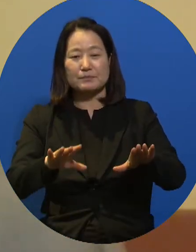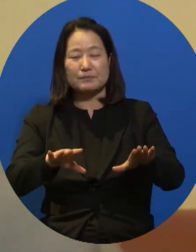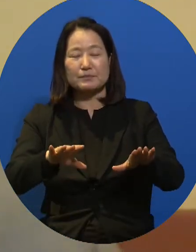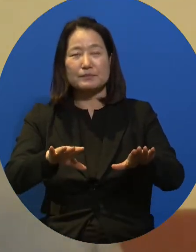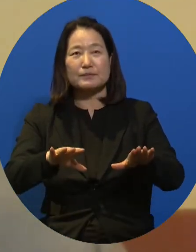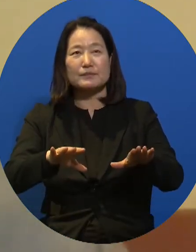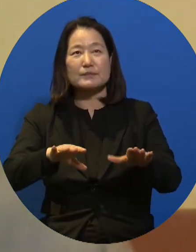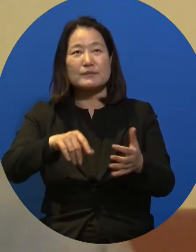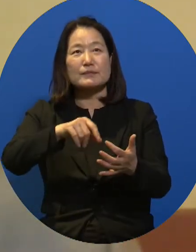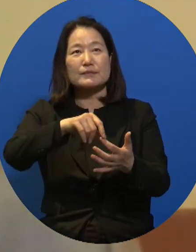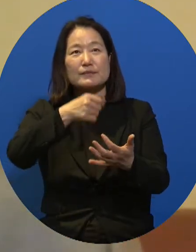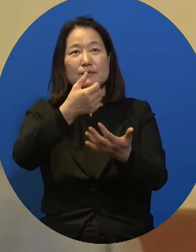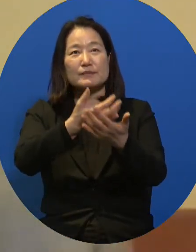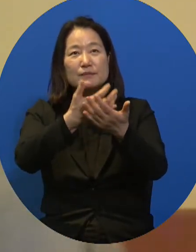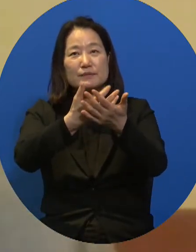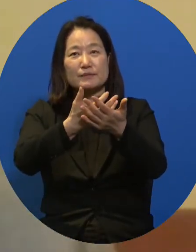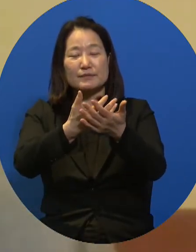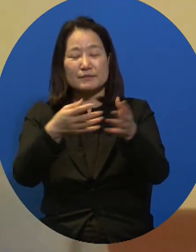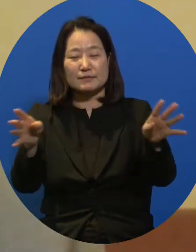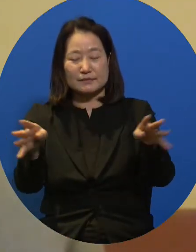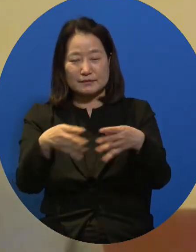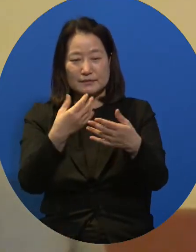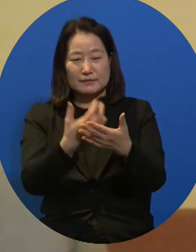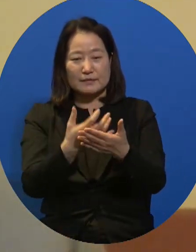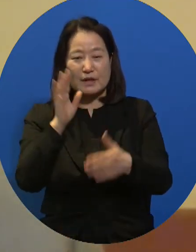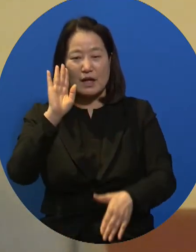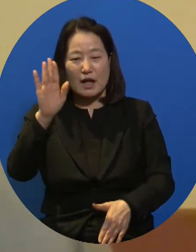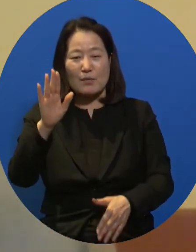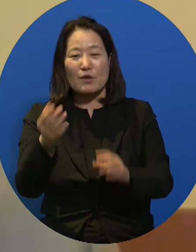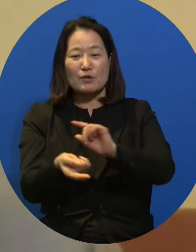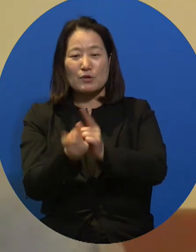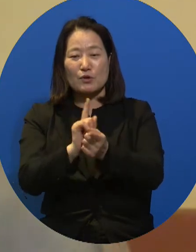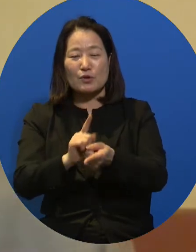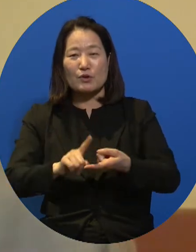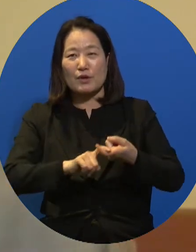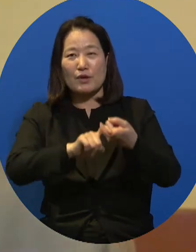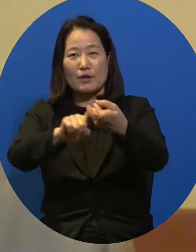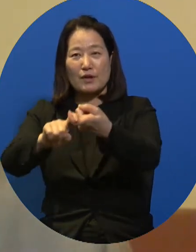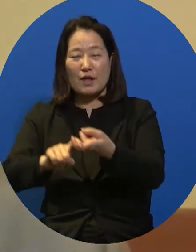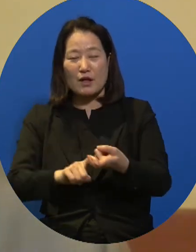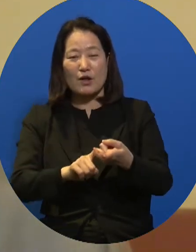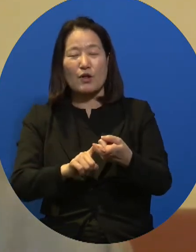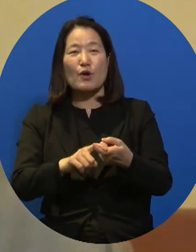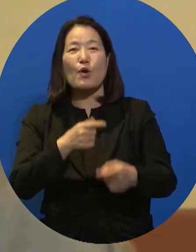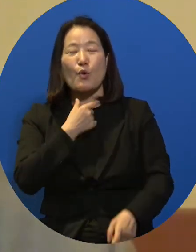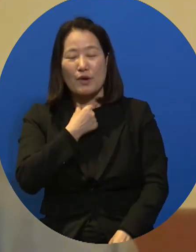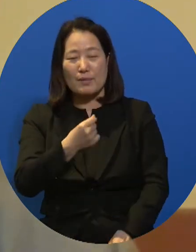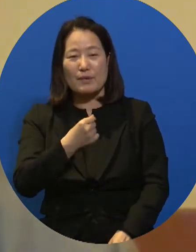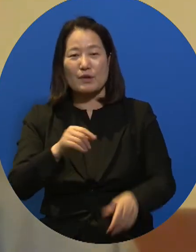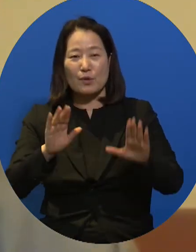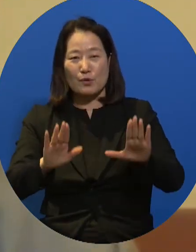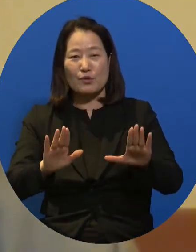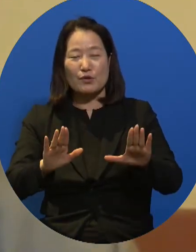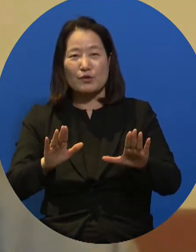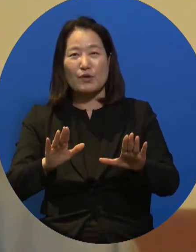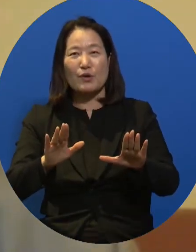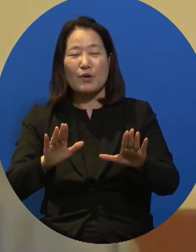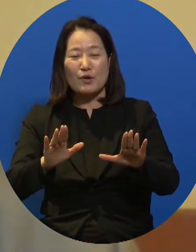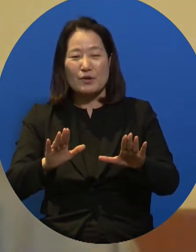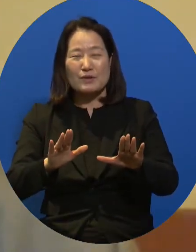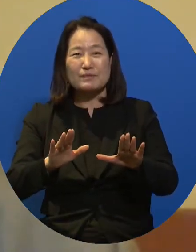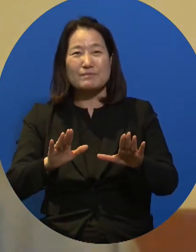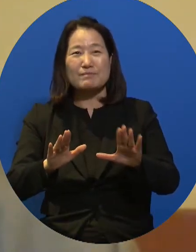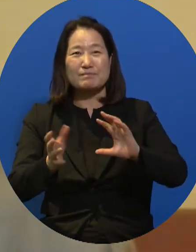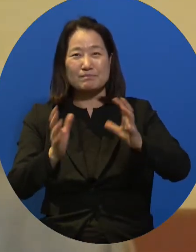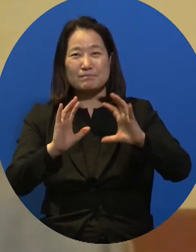경험도 공유를 하고 앞으로도 함께 연대하기를 기대하겠습니다. 여러분들 오늘도 훌륭한 세션이 되기를